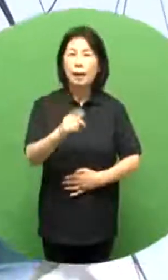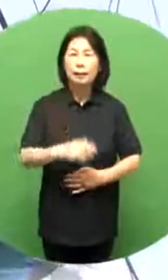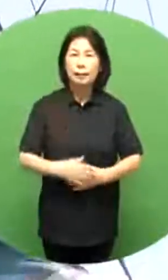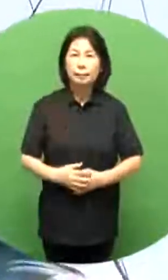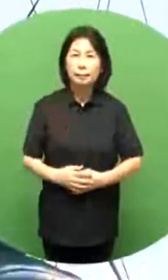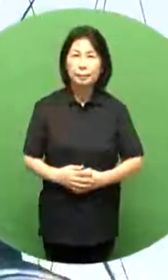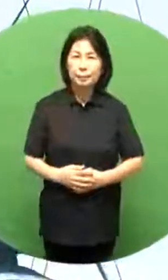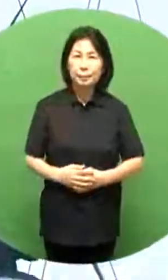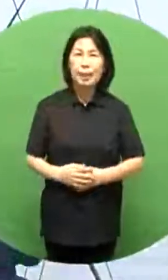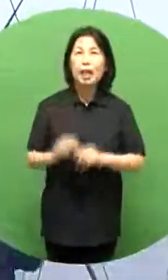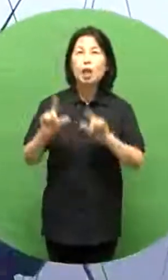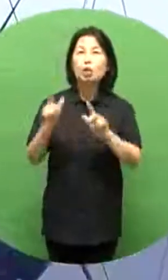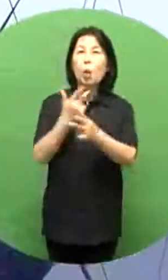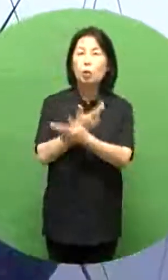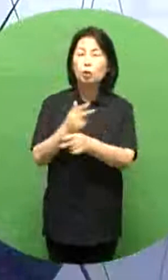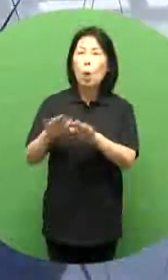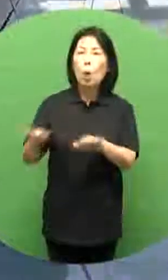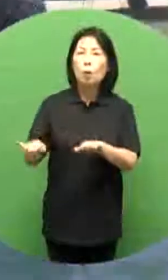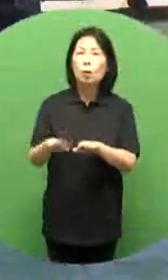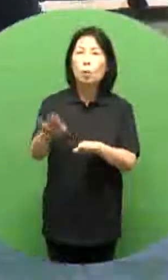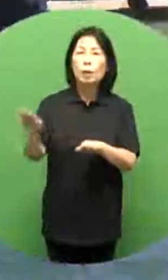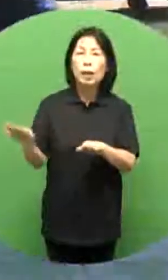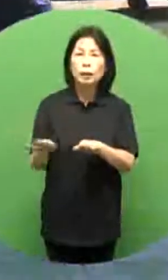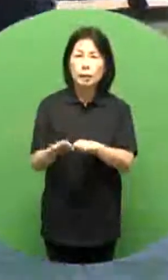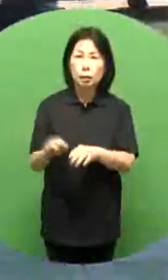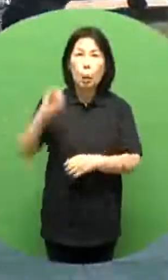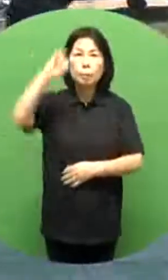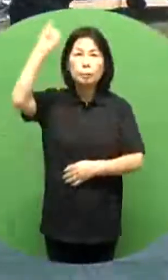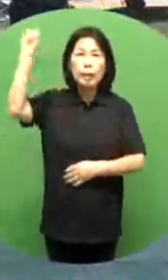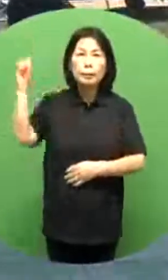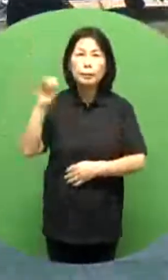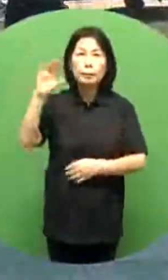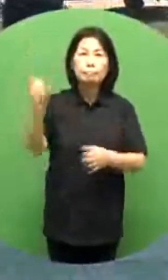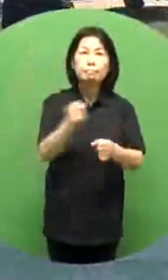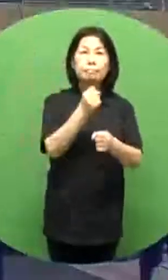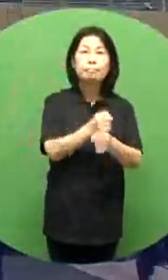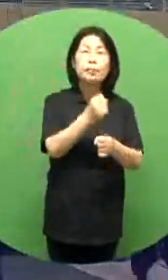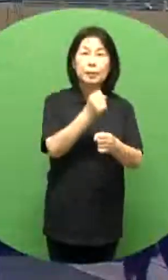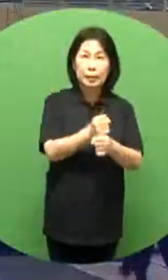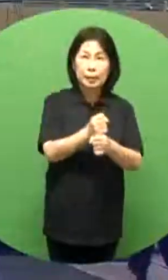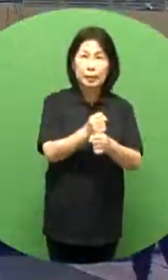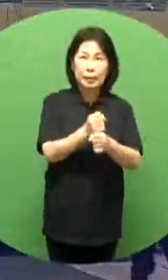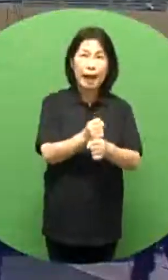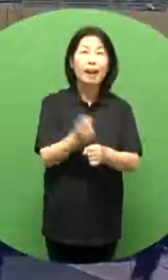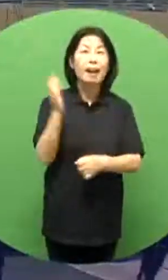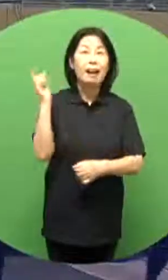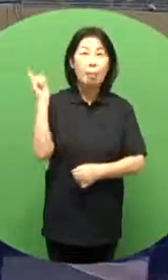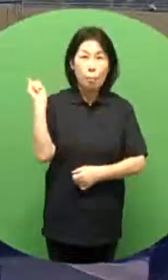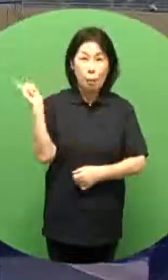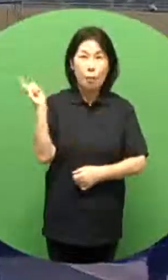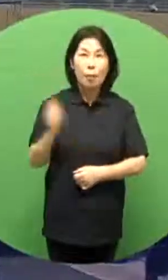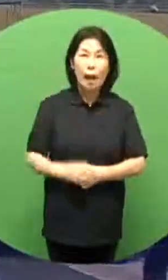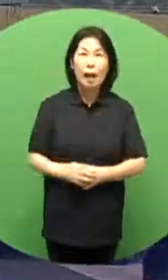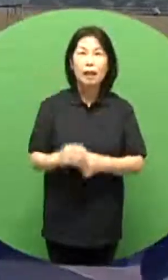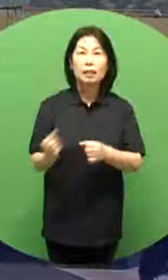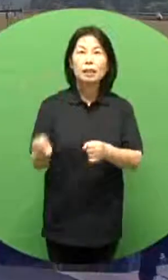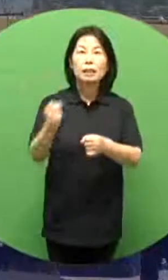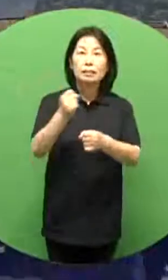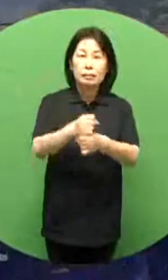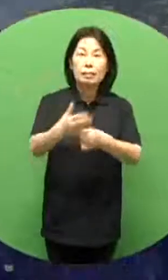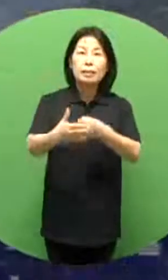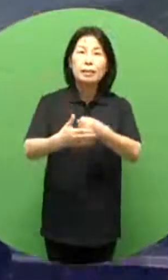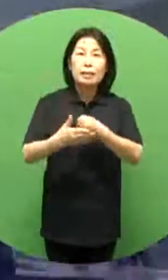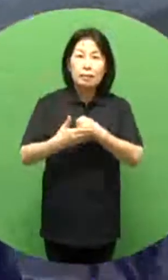。 イベントは東北の子どもたちとのワークショップによって作られた巨大人形もっこ